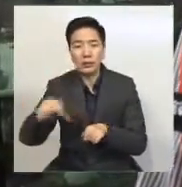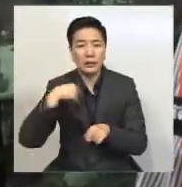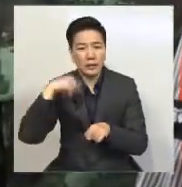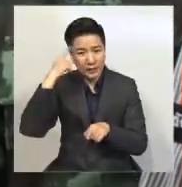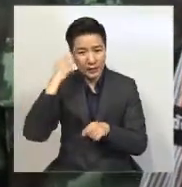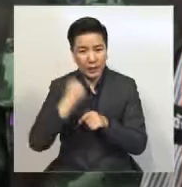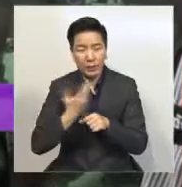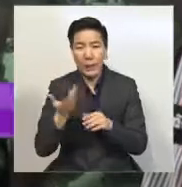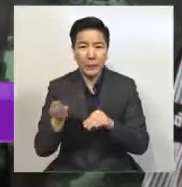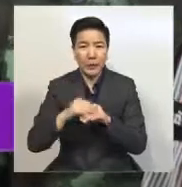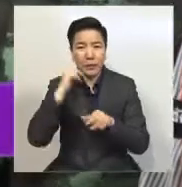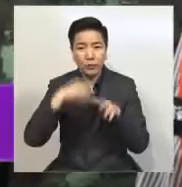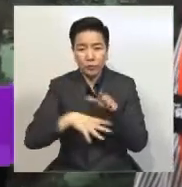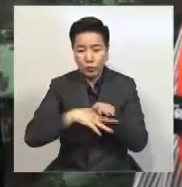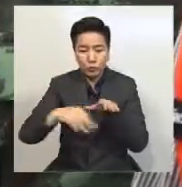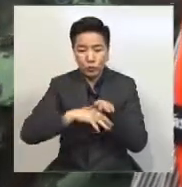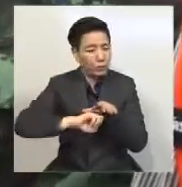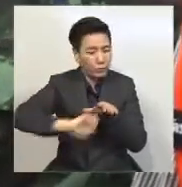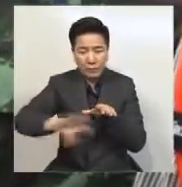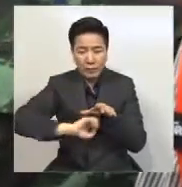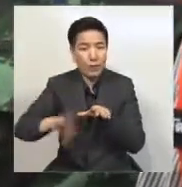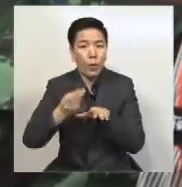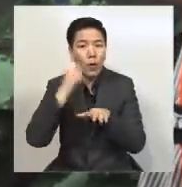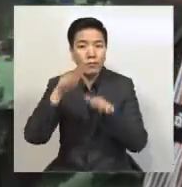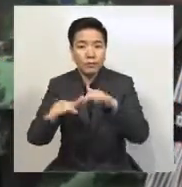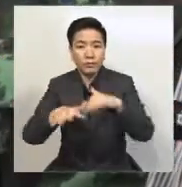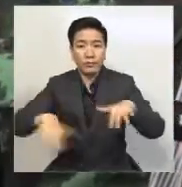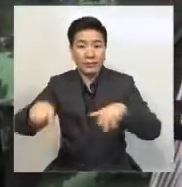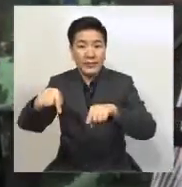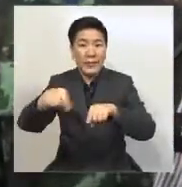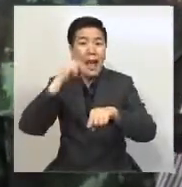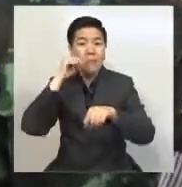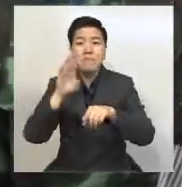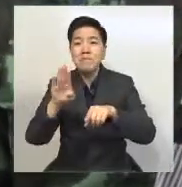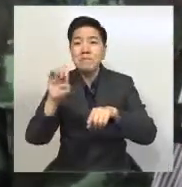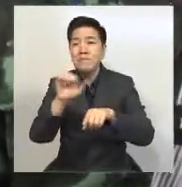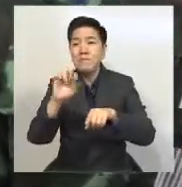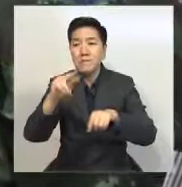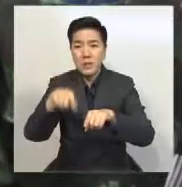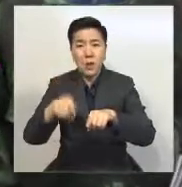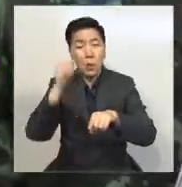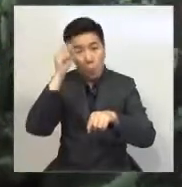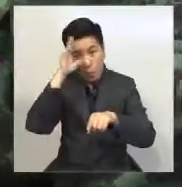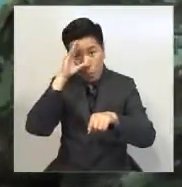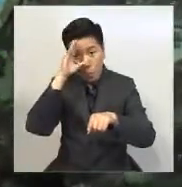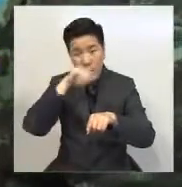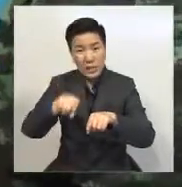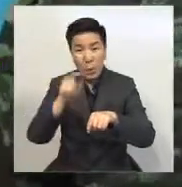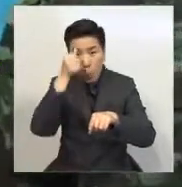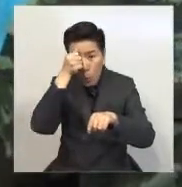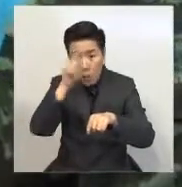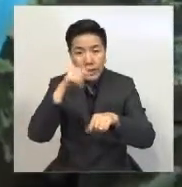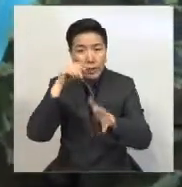ที่จะเพิ่มอัตราเร่งในการสูบออกไปในบึงหนองโคดนั้นคืนเมื่อคืนวันเดียวเนี่ยนะครับปริมาณ